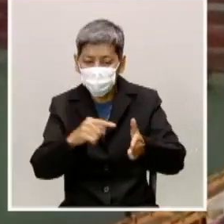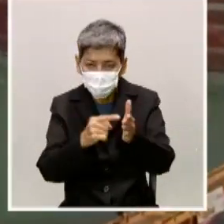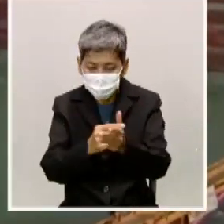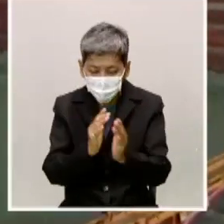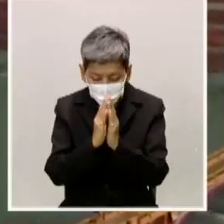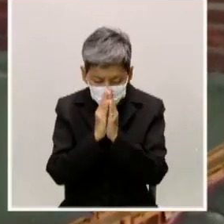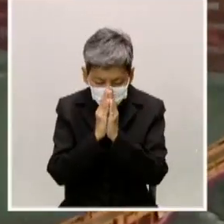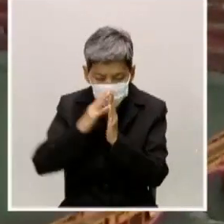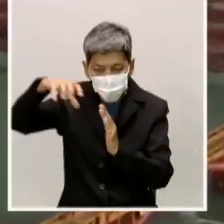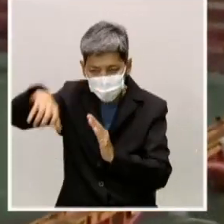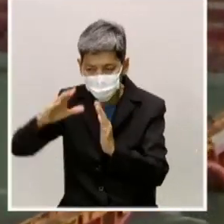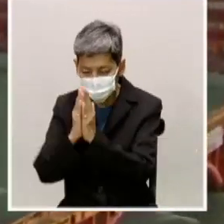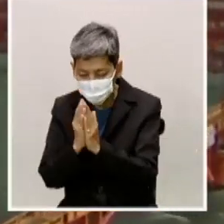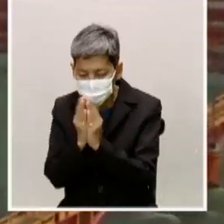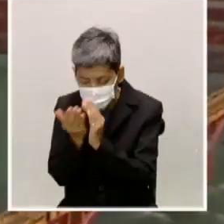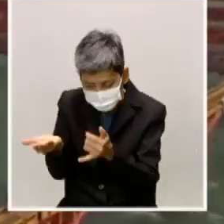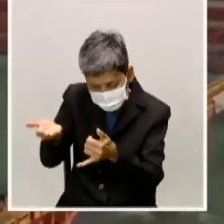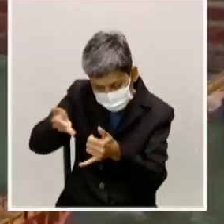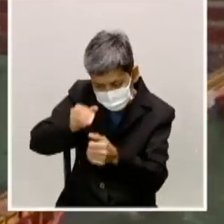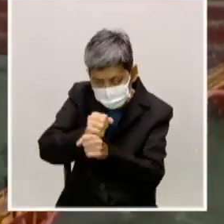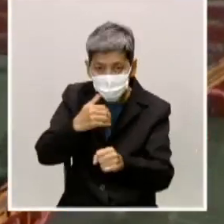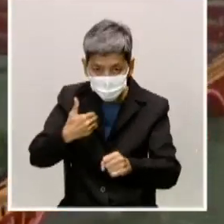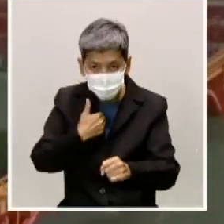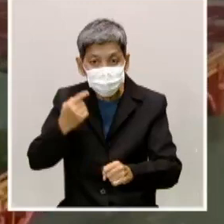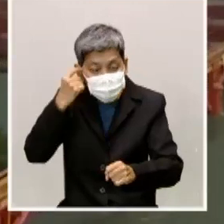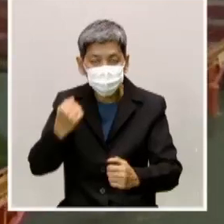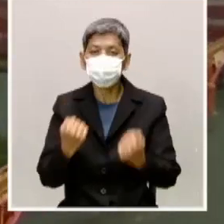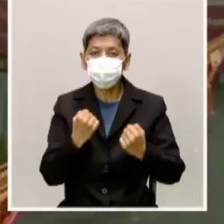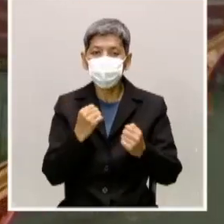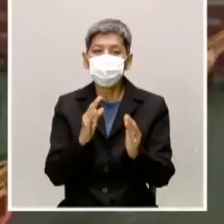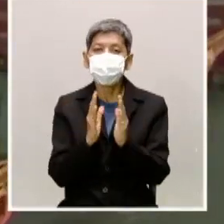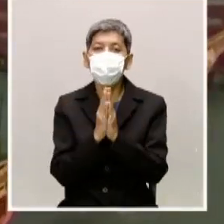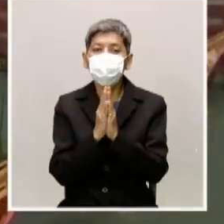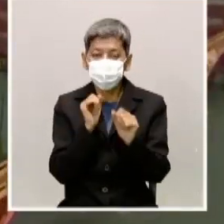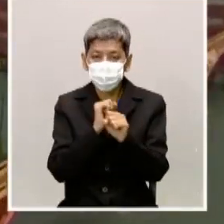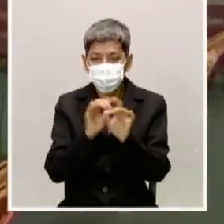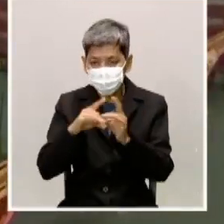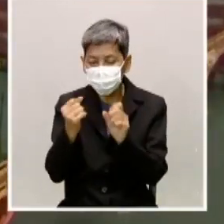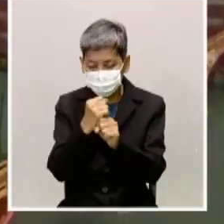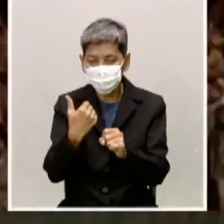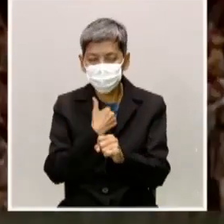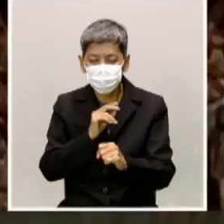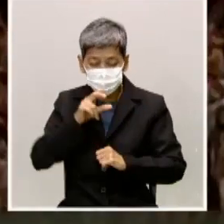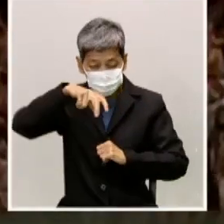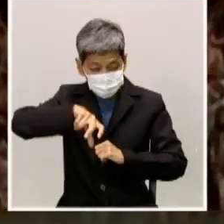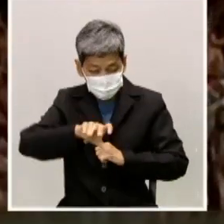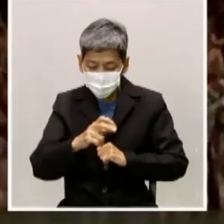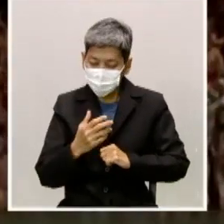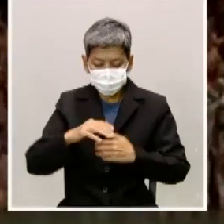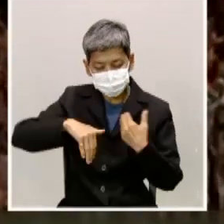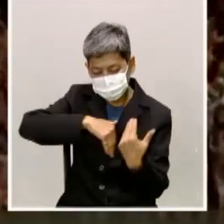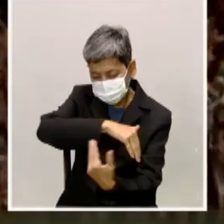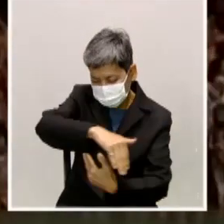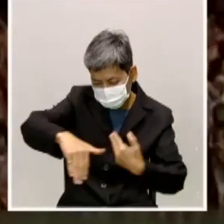ที่วิหารพระศิวะใกล้บ้านของตัวเองเขามีความเชื่อว่าเป็นการเพิ่มพลังให้พระศิวะที่ทรงดื่มพิษพญานาคในการกวนเกษียรสมุทร